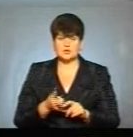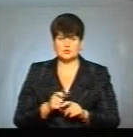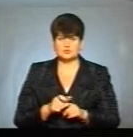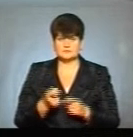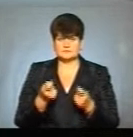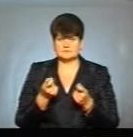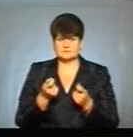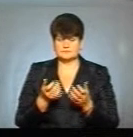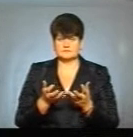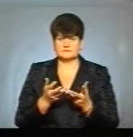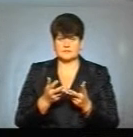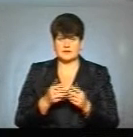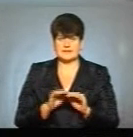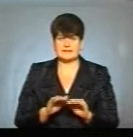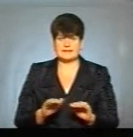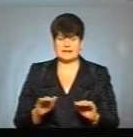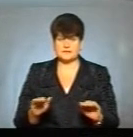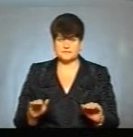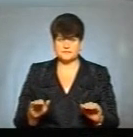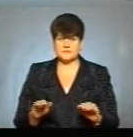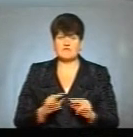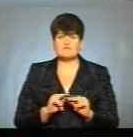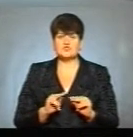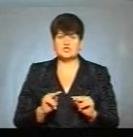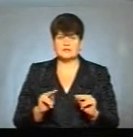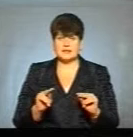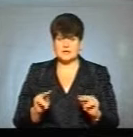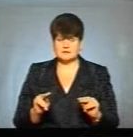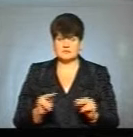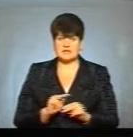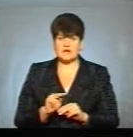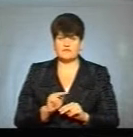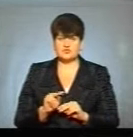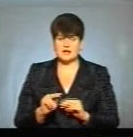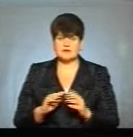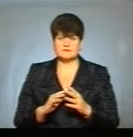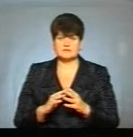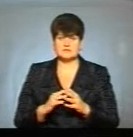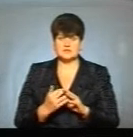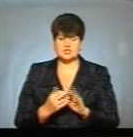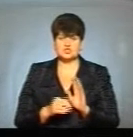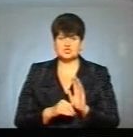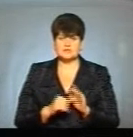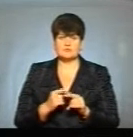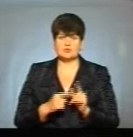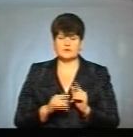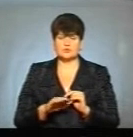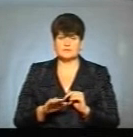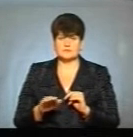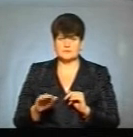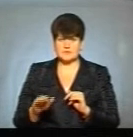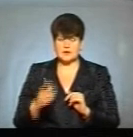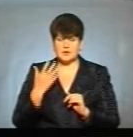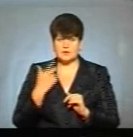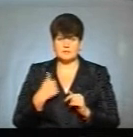низька кількість дітей. Тобто вчитель навчає у сільській місцевості 6,5 учнів,